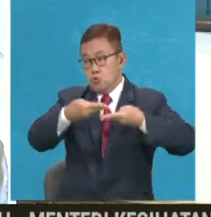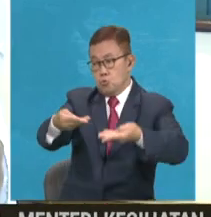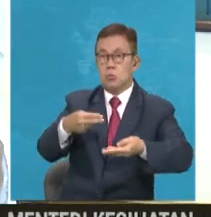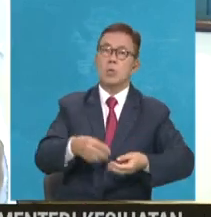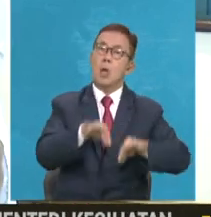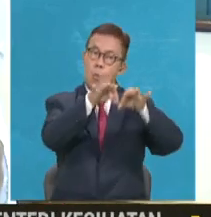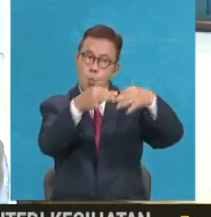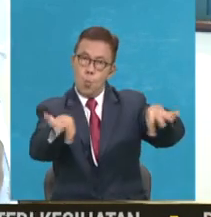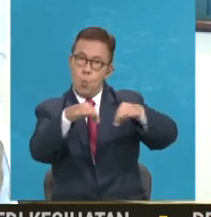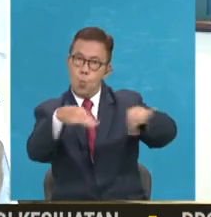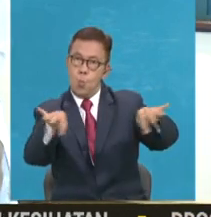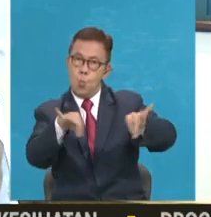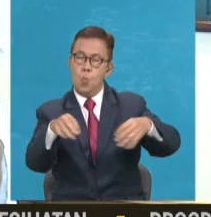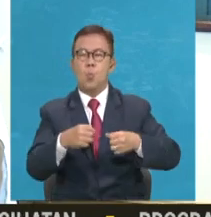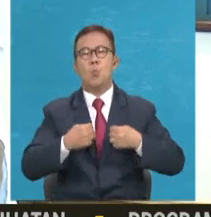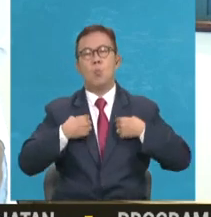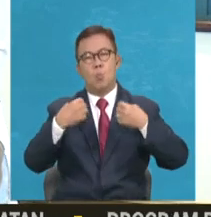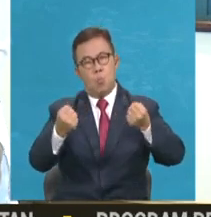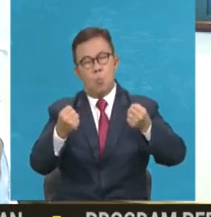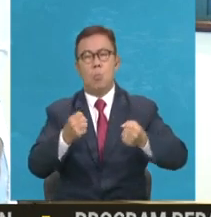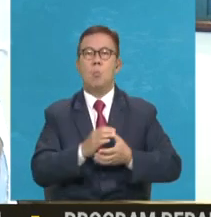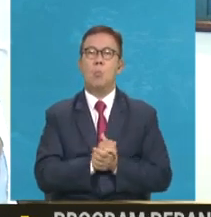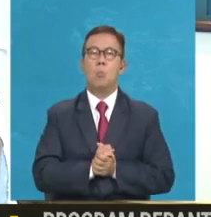dalam kejuru rawatan